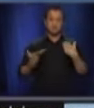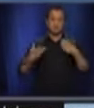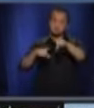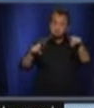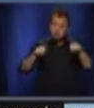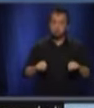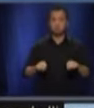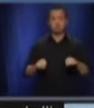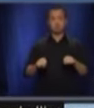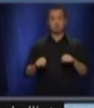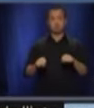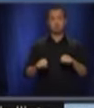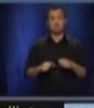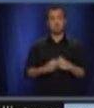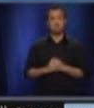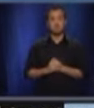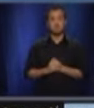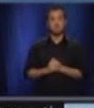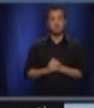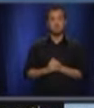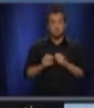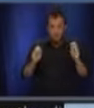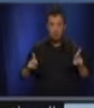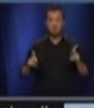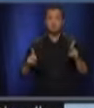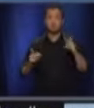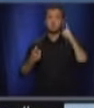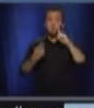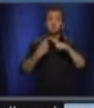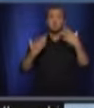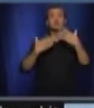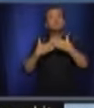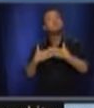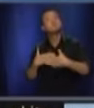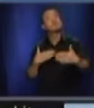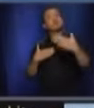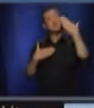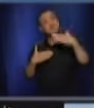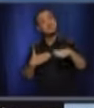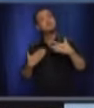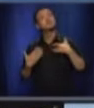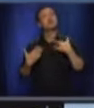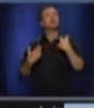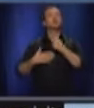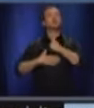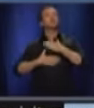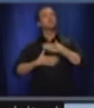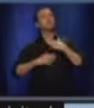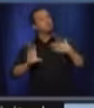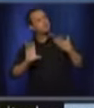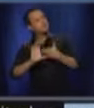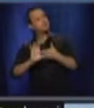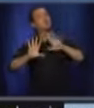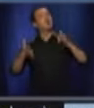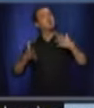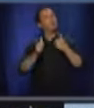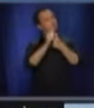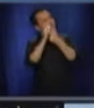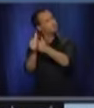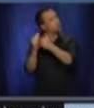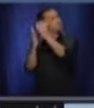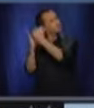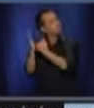Puis si on se dit qu'on, OK, dans les prochaines semaines, je vais réduire mes contacts, je vais éviter les soupers, je vais